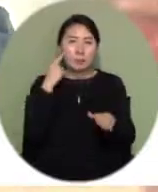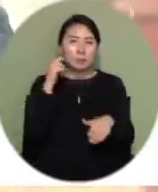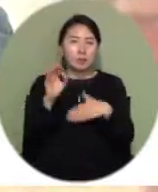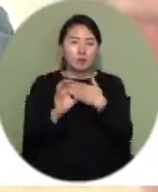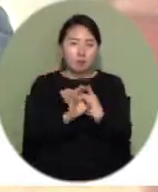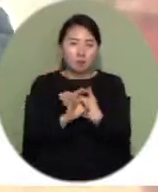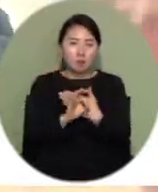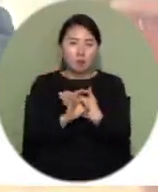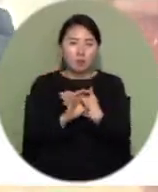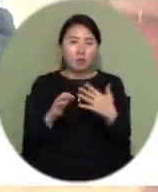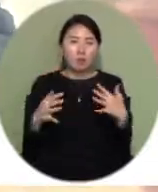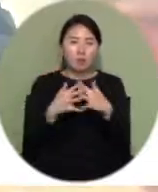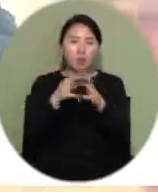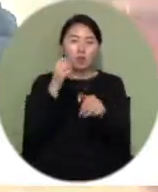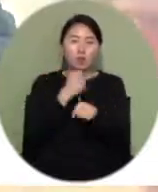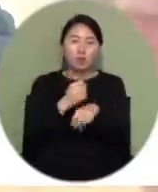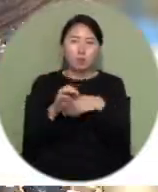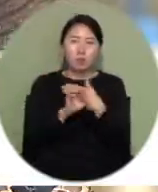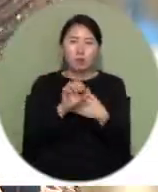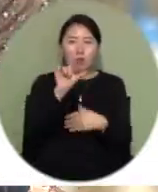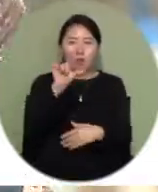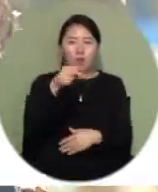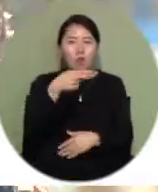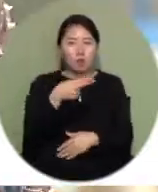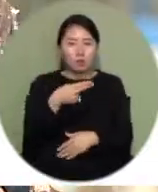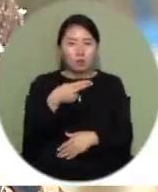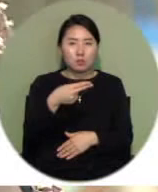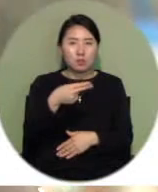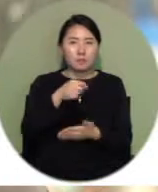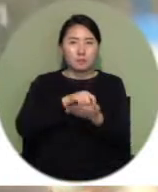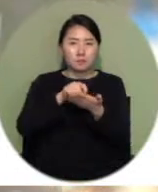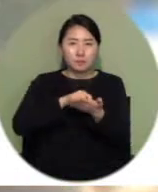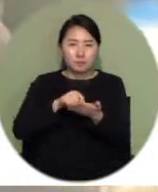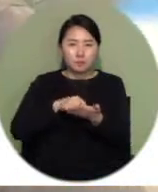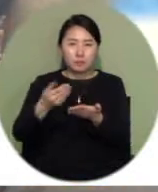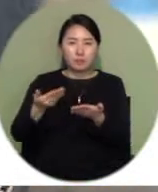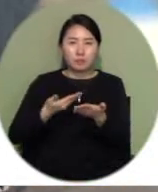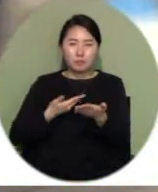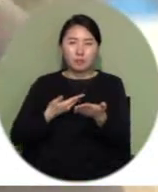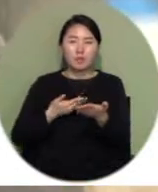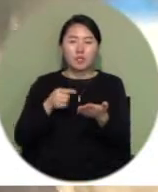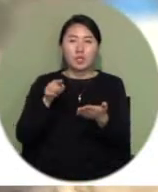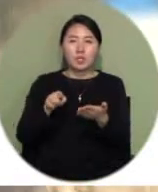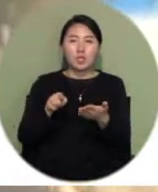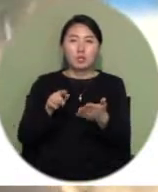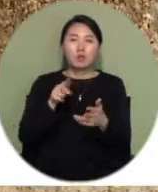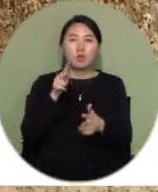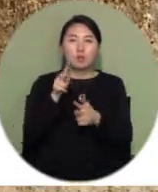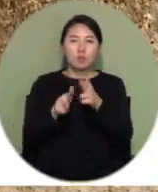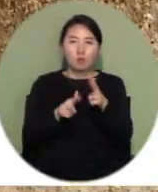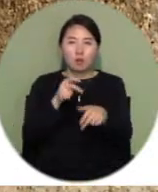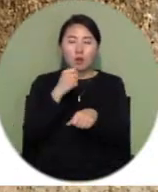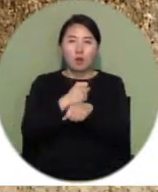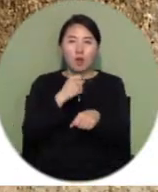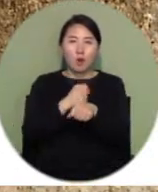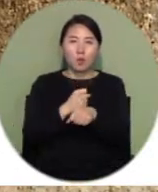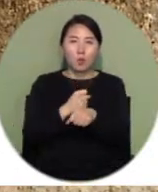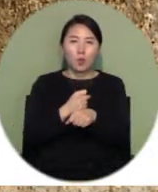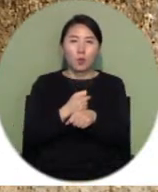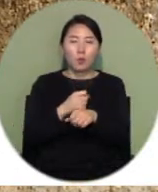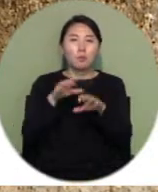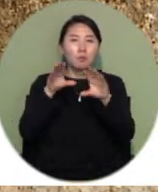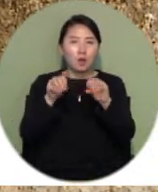이 공사를 강행한다면은 LH에서 각서를 써주면 됩니다. 이 공사만 하고 자전거길 공사만 하고